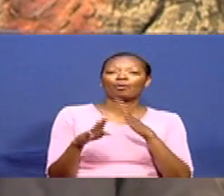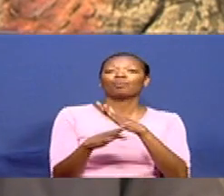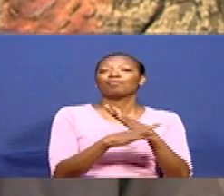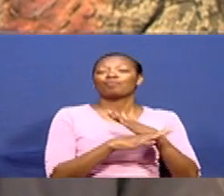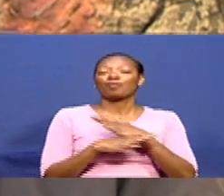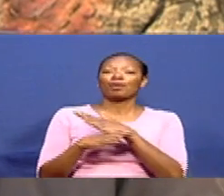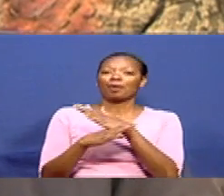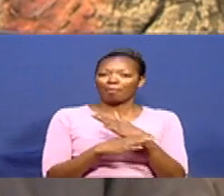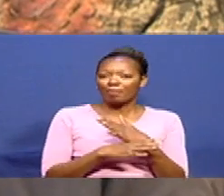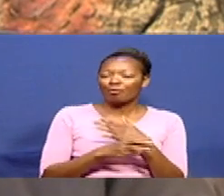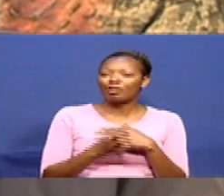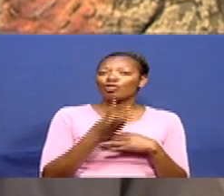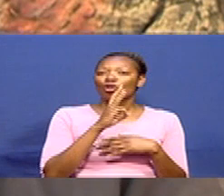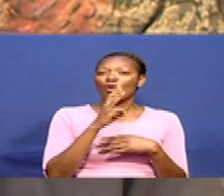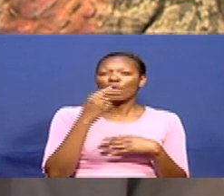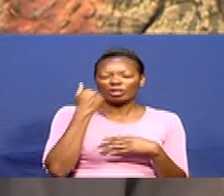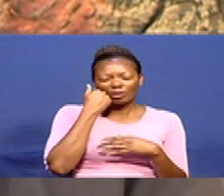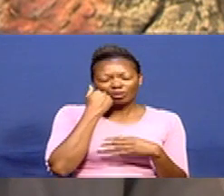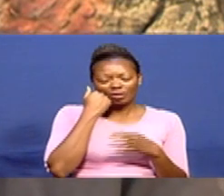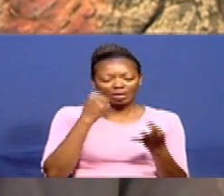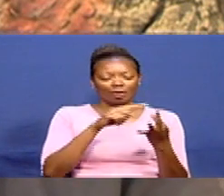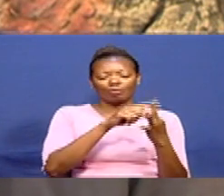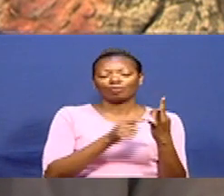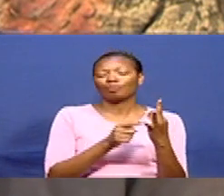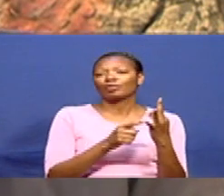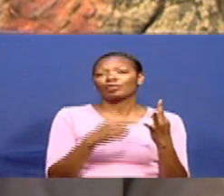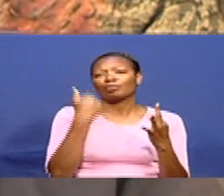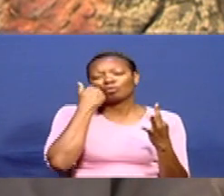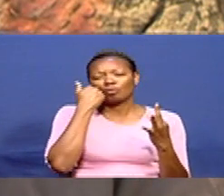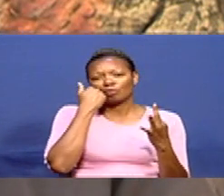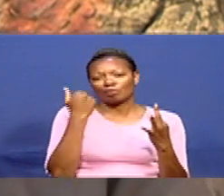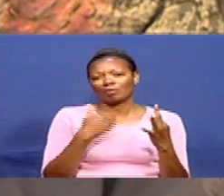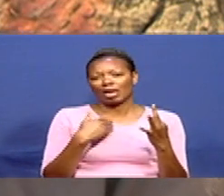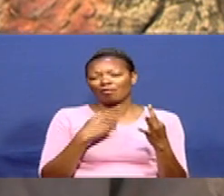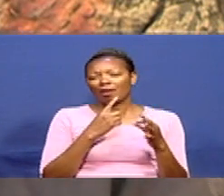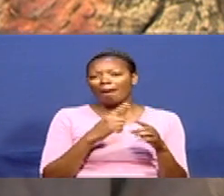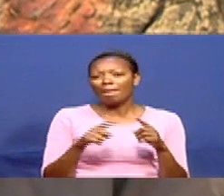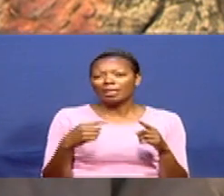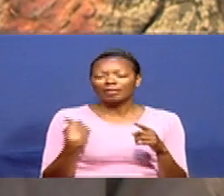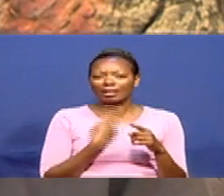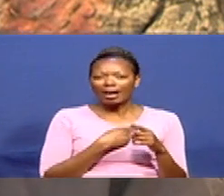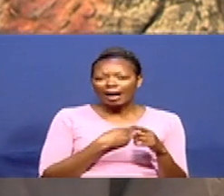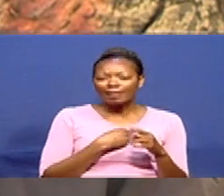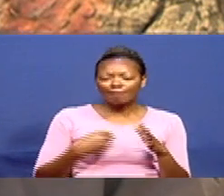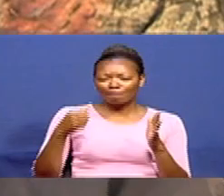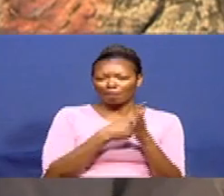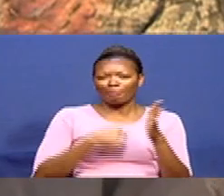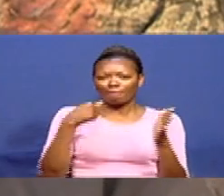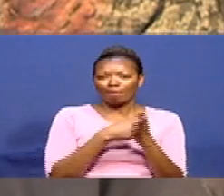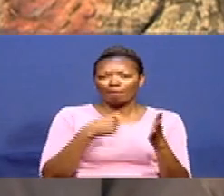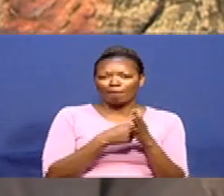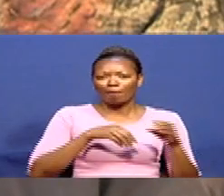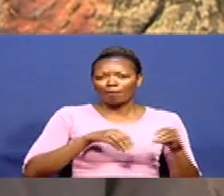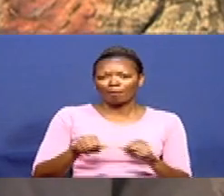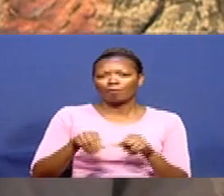hiyo ugonjwa kama tatu ndio huwa tunakumbana nazo kwa hizi kuku za kienyeji. Na zikishatoka hapo sasa